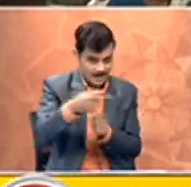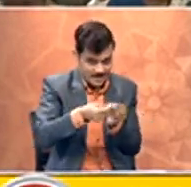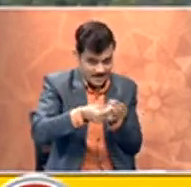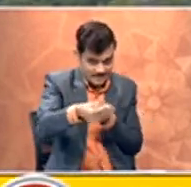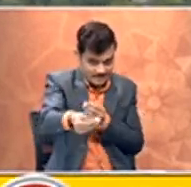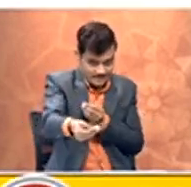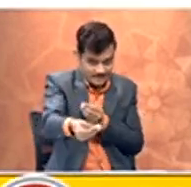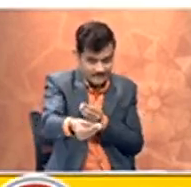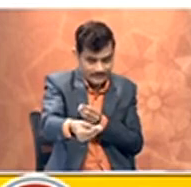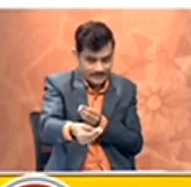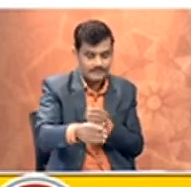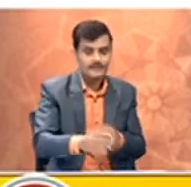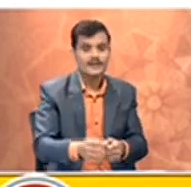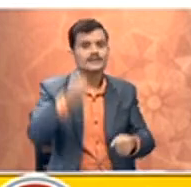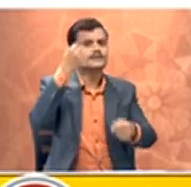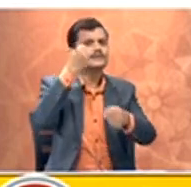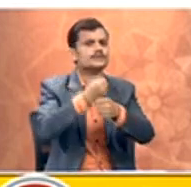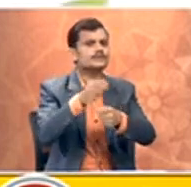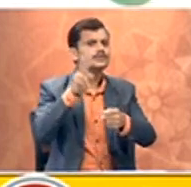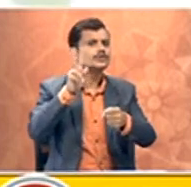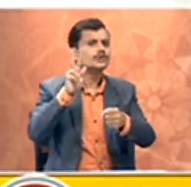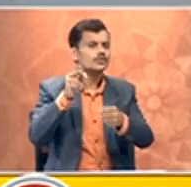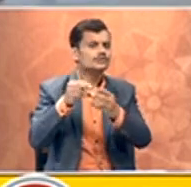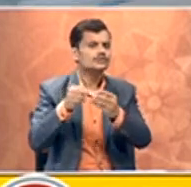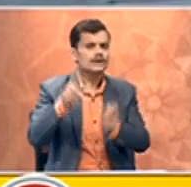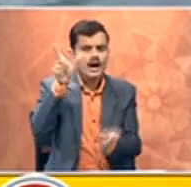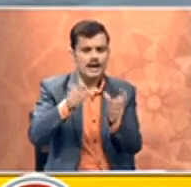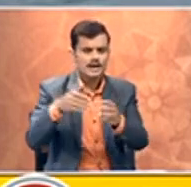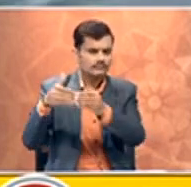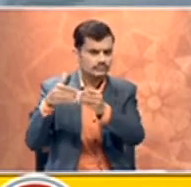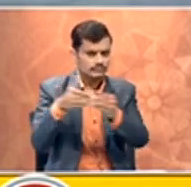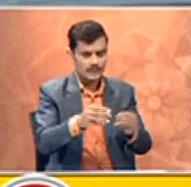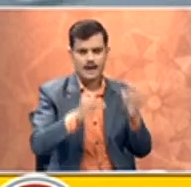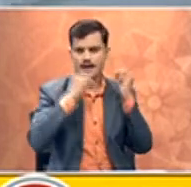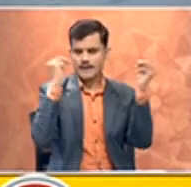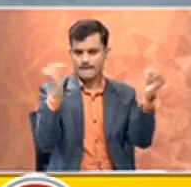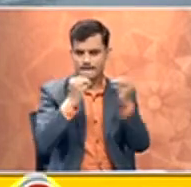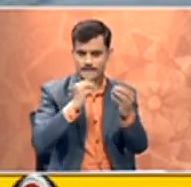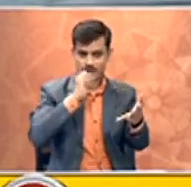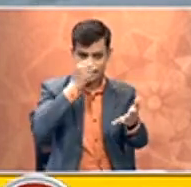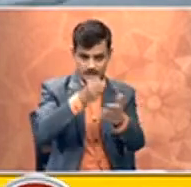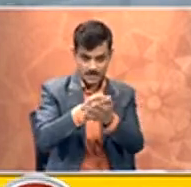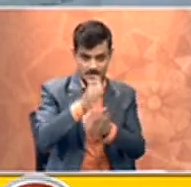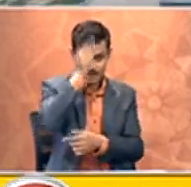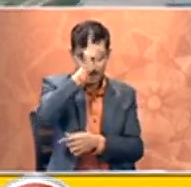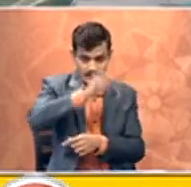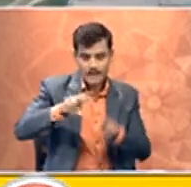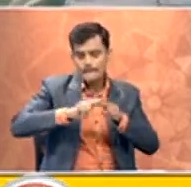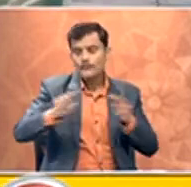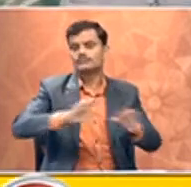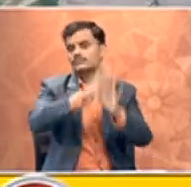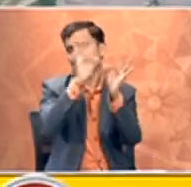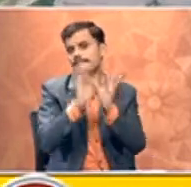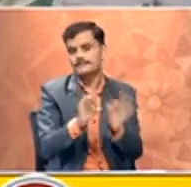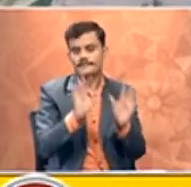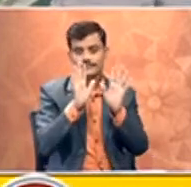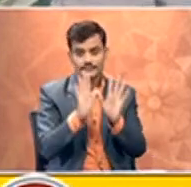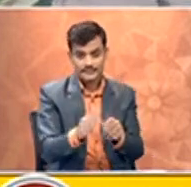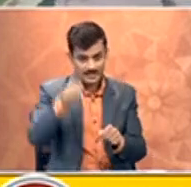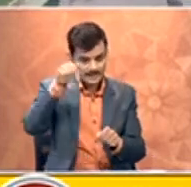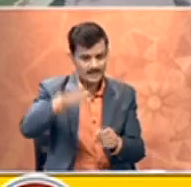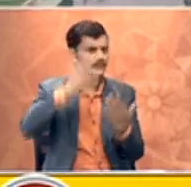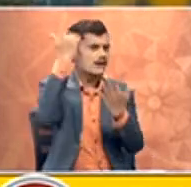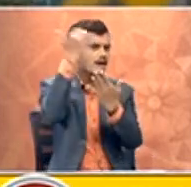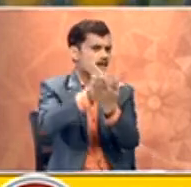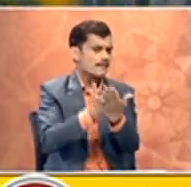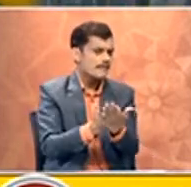जा रही G20 लीडर समिट के लिए भारत पूरी तरह से तैयार है। इस आयोजन में